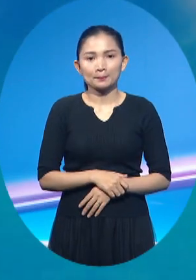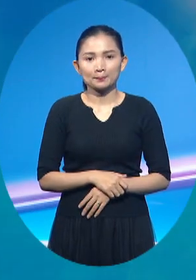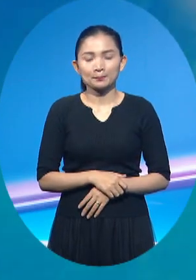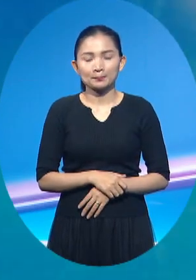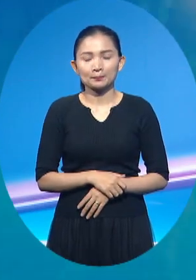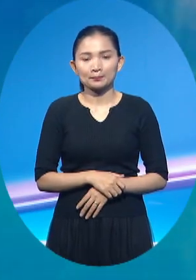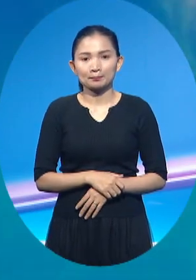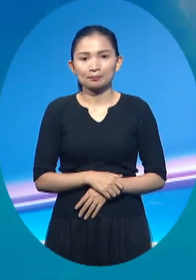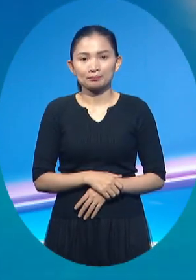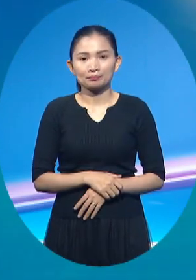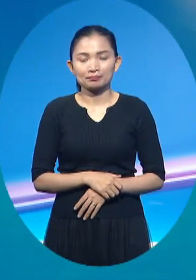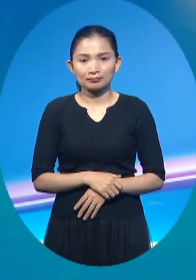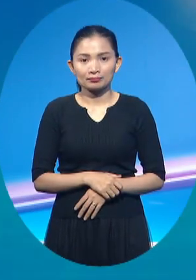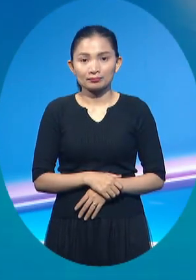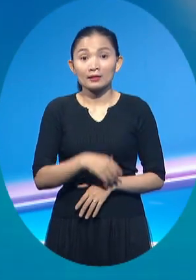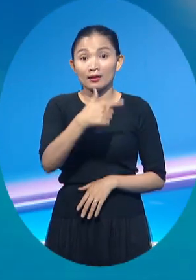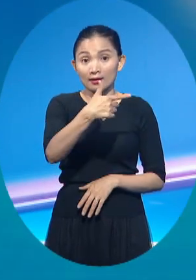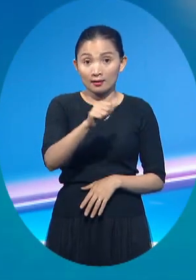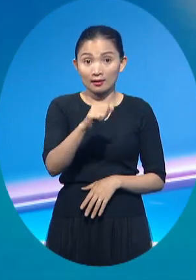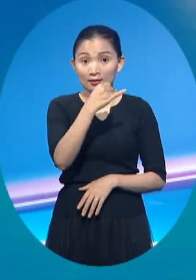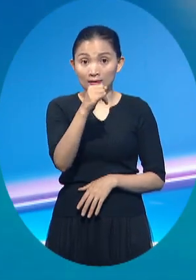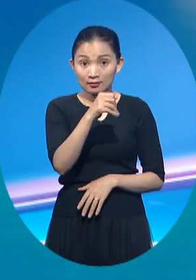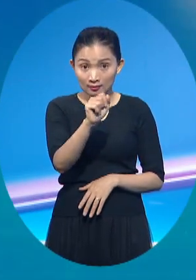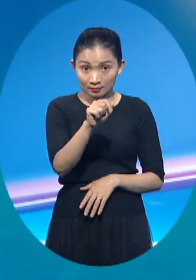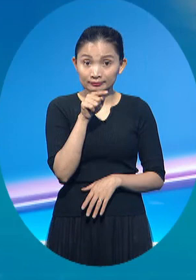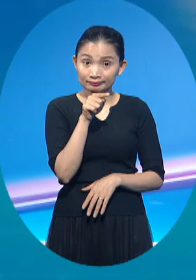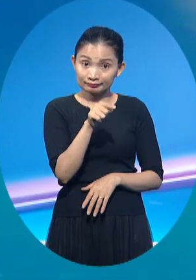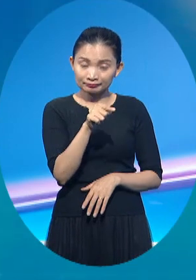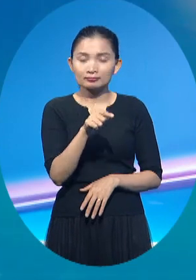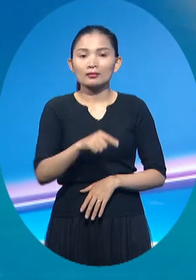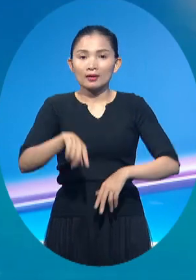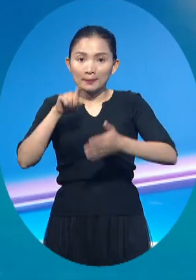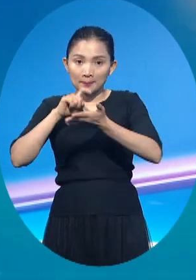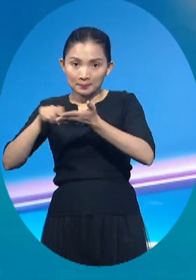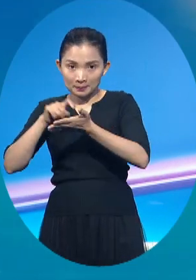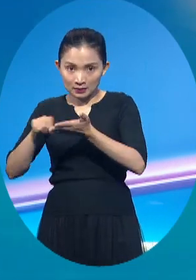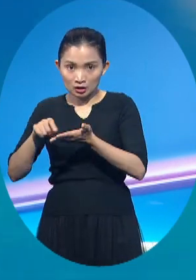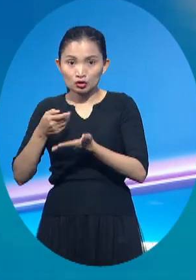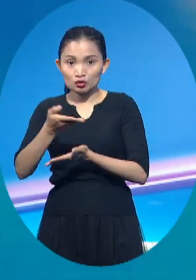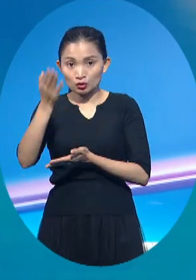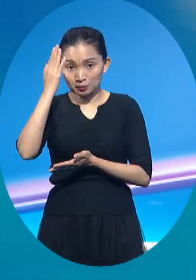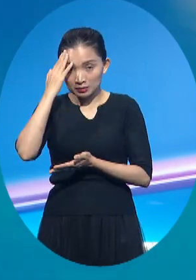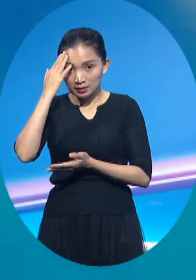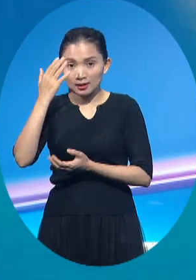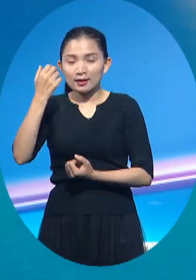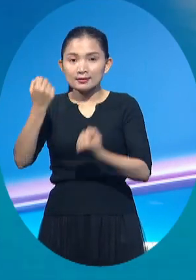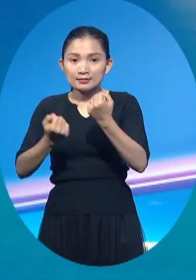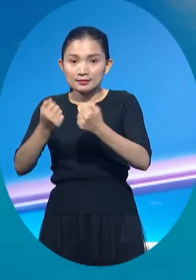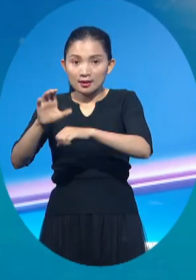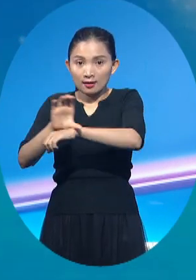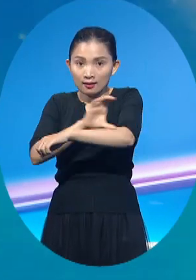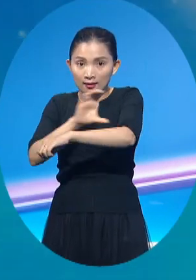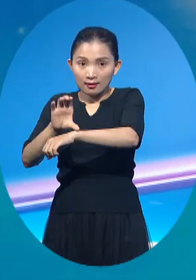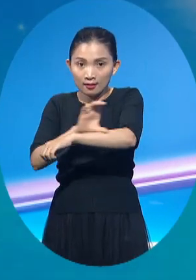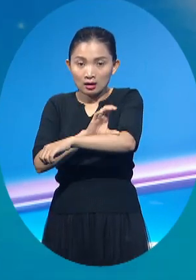Liên quan đến công tác nhân đạo tại dải Gaza, Nhà Trắng ngày 31 tháng 10 cho biết 66 xe tải chở hàng viện trợ nhân đạo đã tiến vào